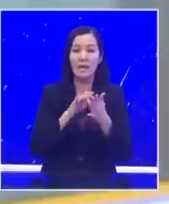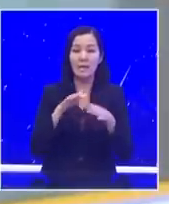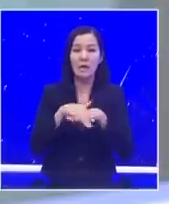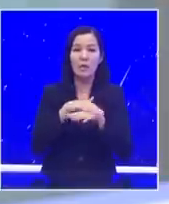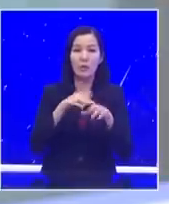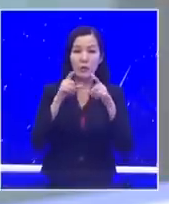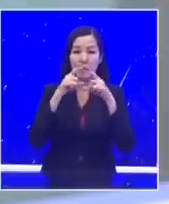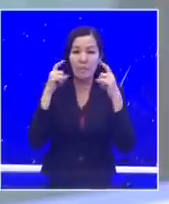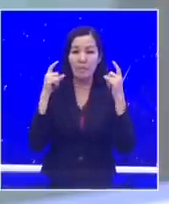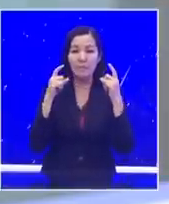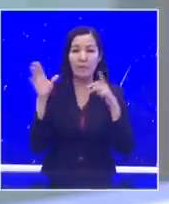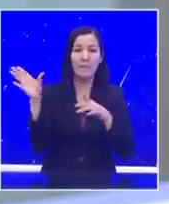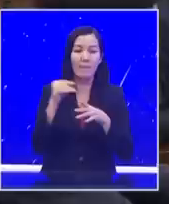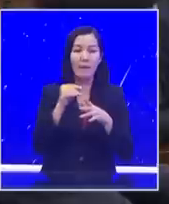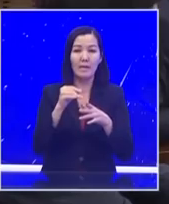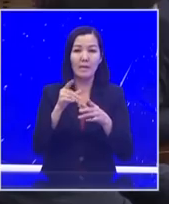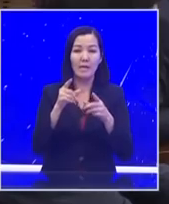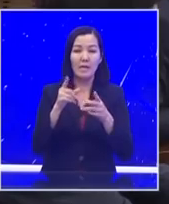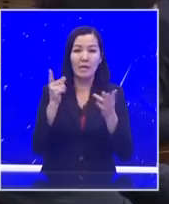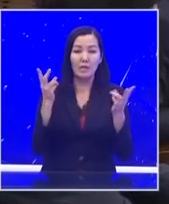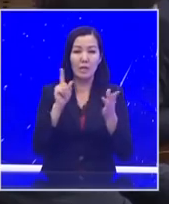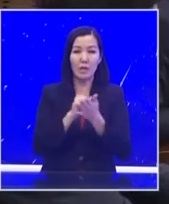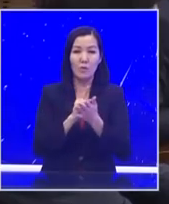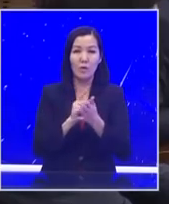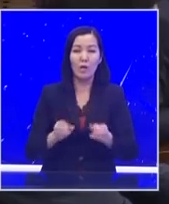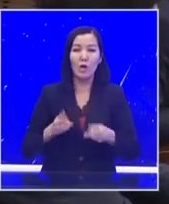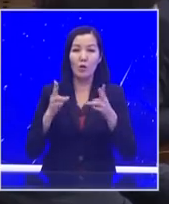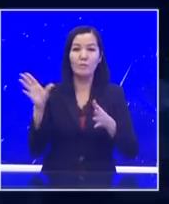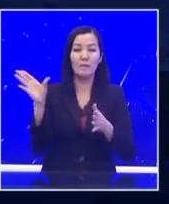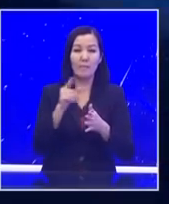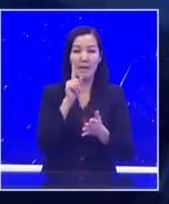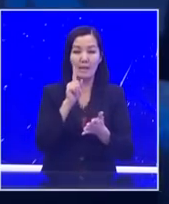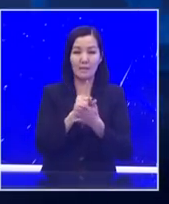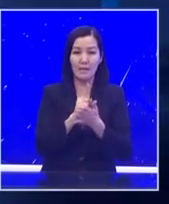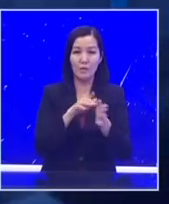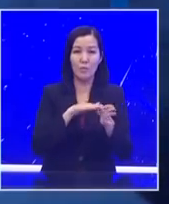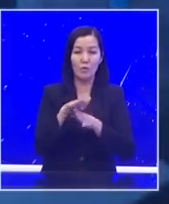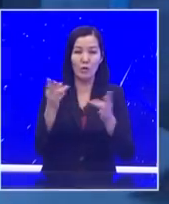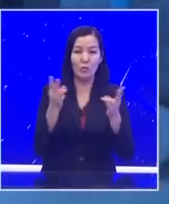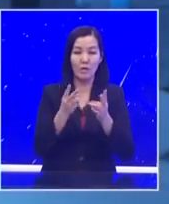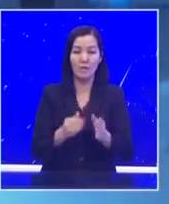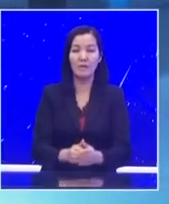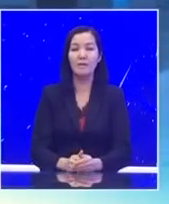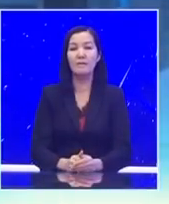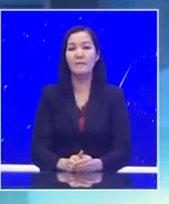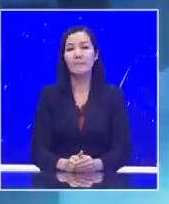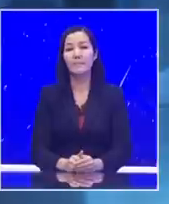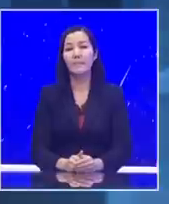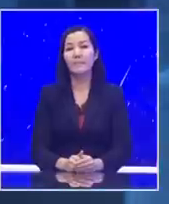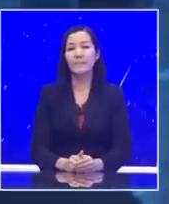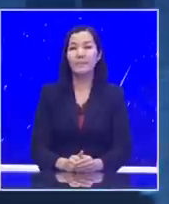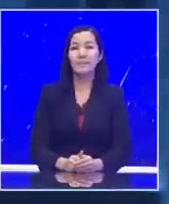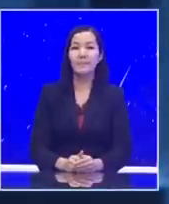тұрғындар бетпердесі жүрмесін деп ескерт. Қауіпсіздік ортақ мүдде. Гүлжанат Мақұлжанова, Абзал Нүсіпов, Жетісу